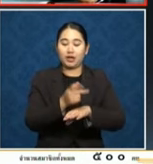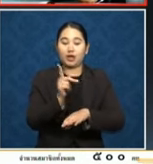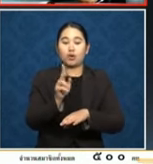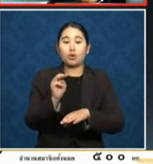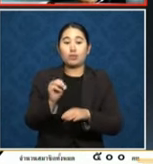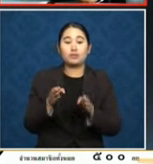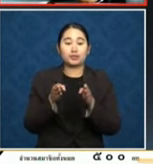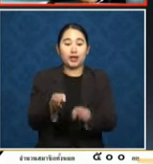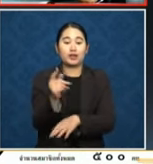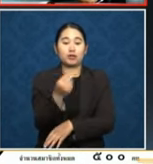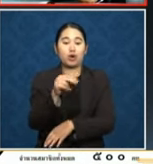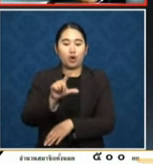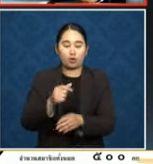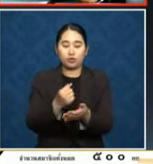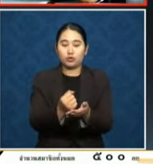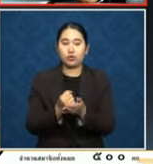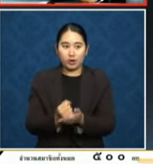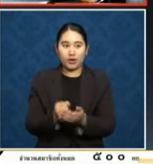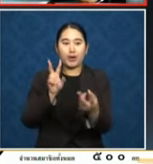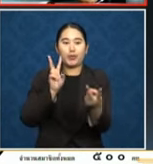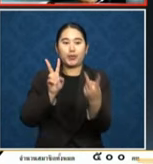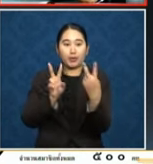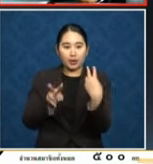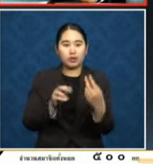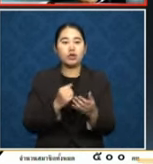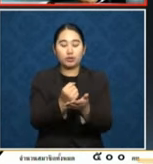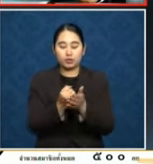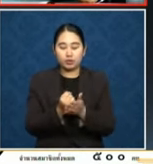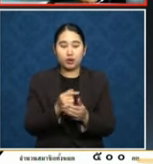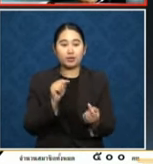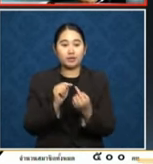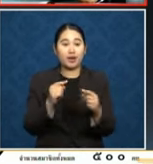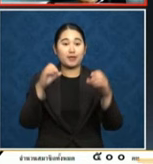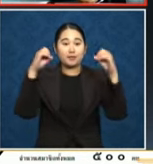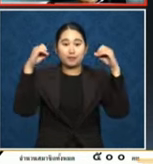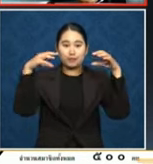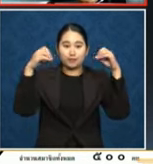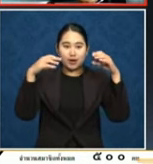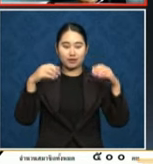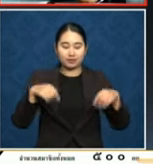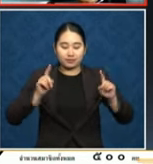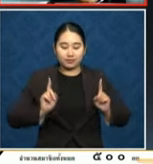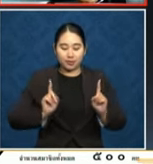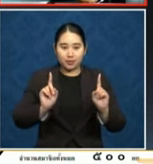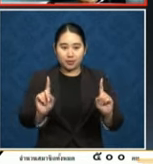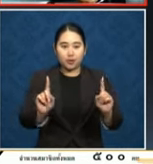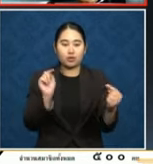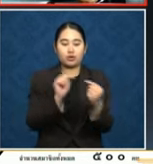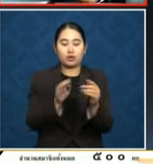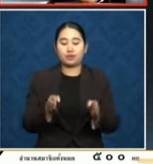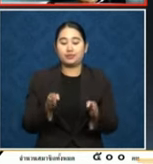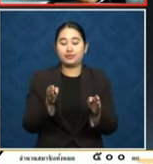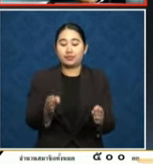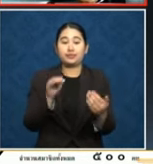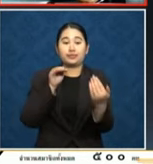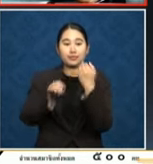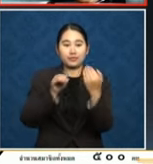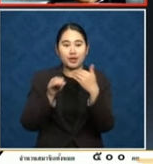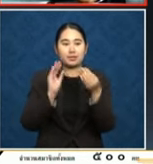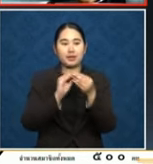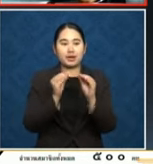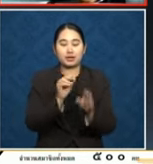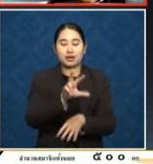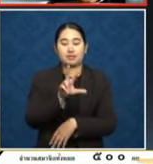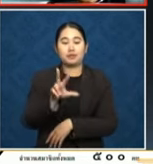การขยายถนนเป็น4ช่องทางจราจรในและไฟส่องสว่างในชุมชนบริเวณริมถนนทางหลวงสาย